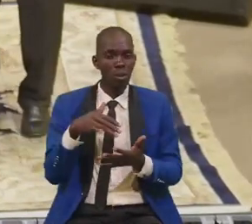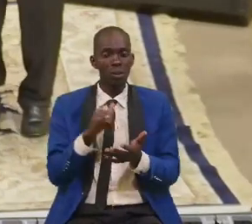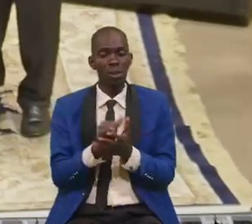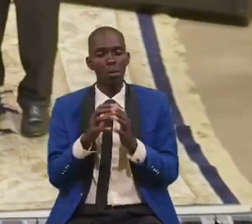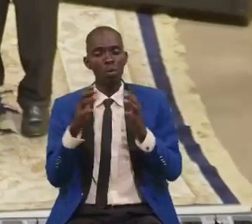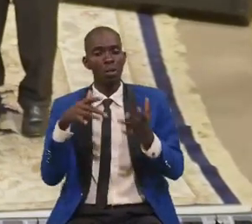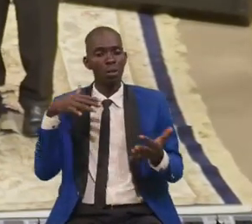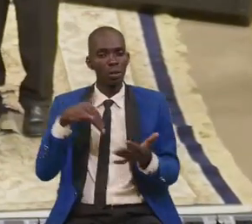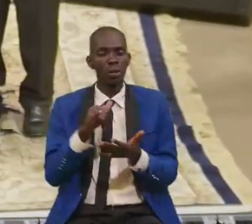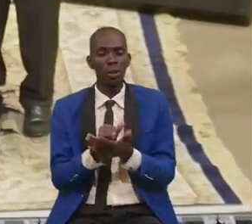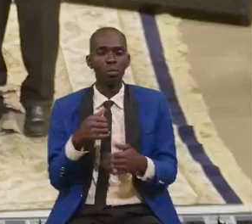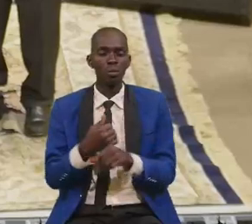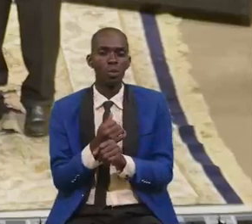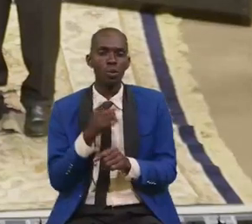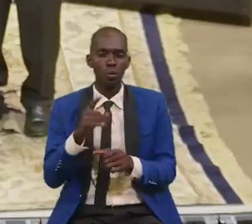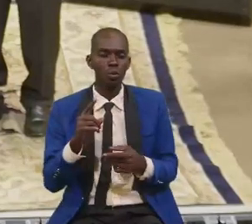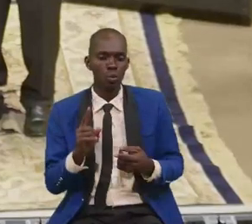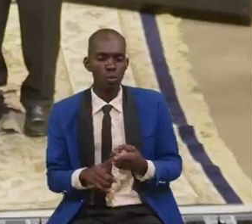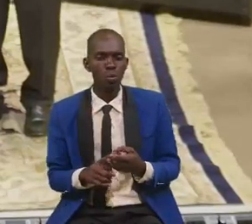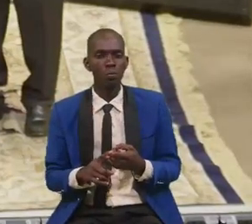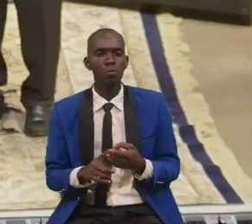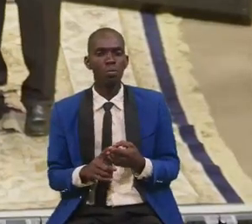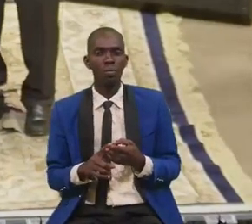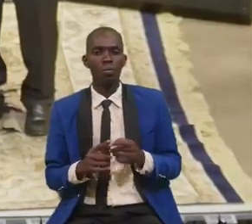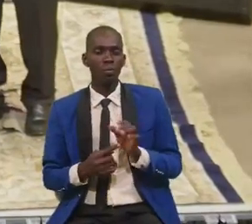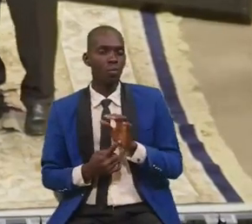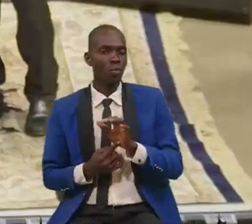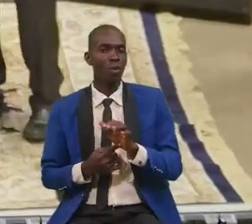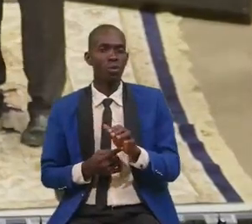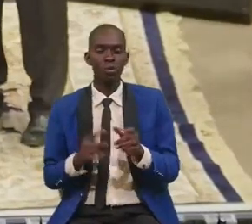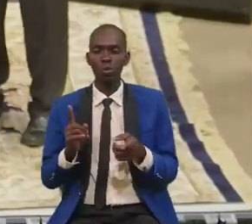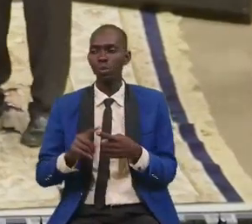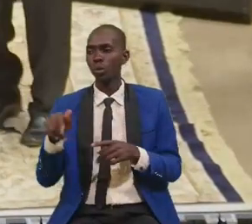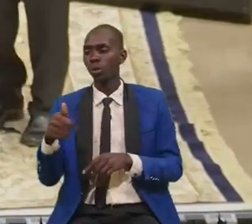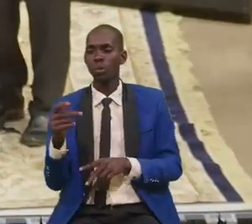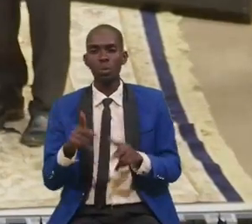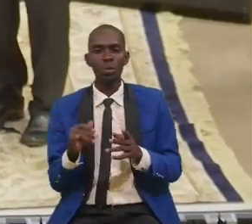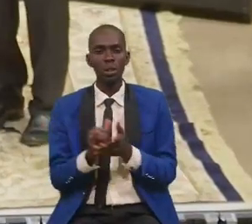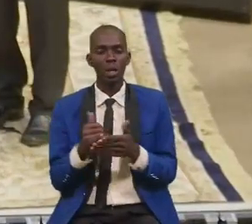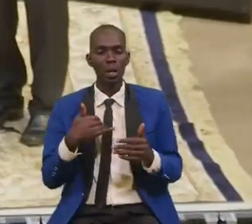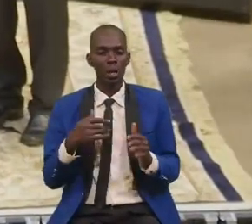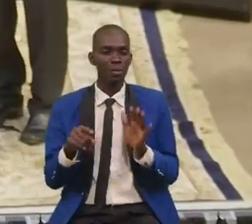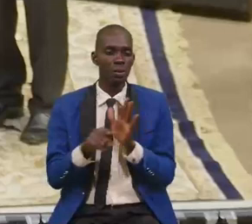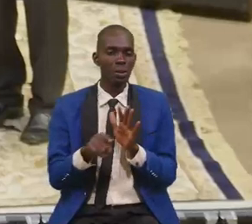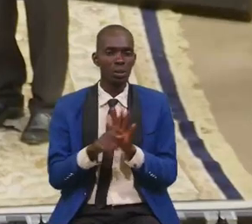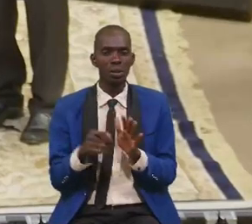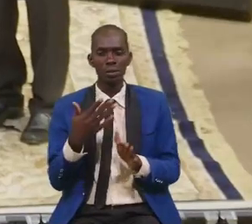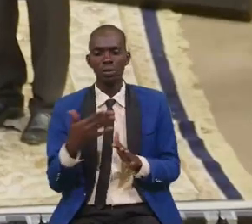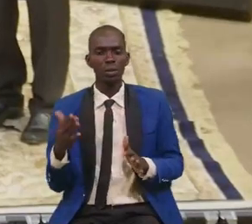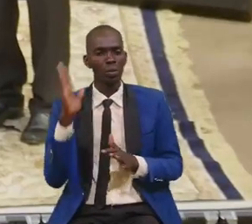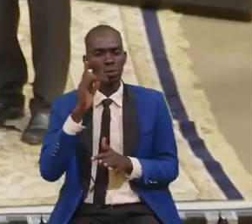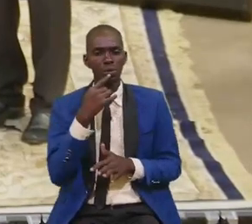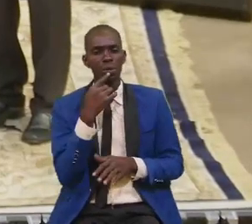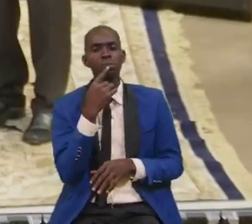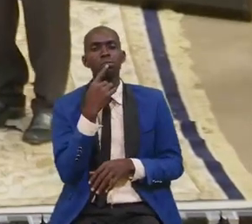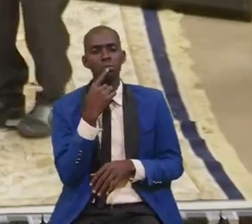agir. Et ceux-là qui ont un type d'interprétation négative, ils diront que tu es